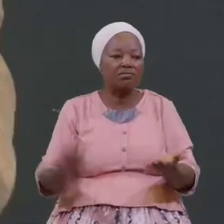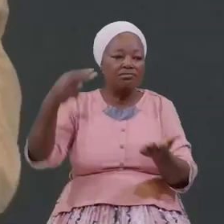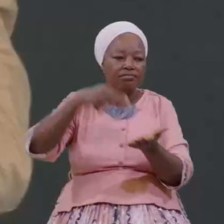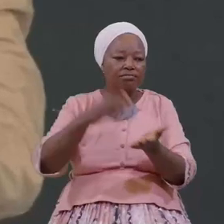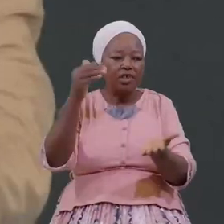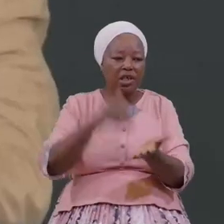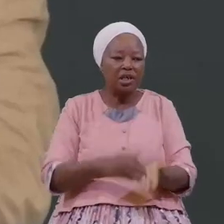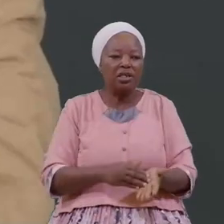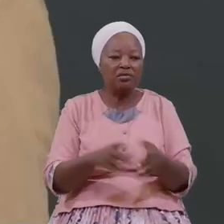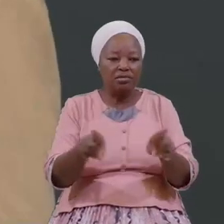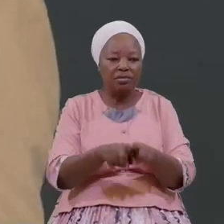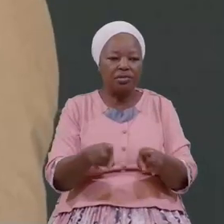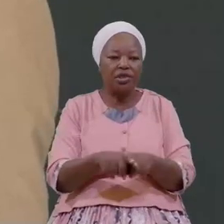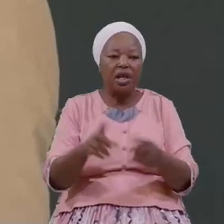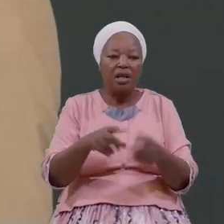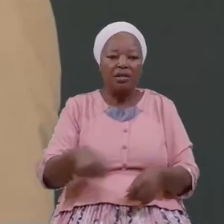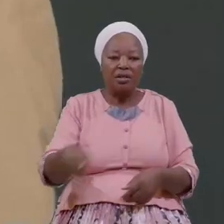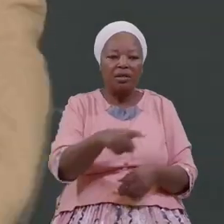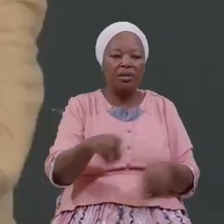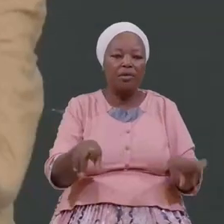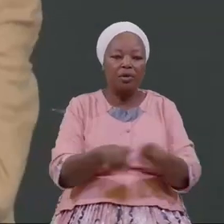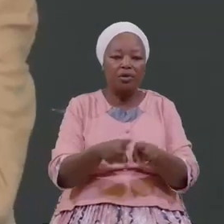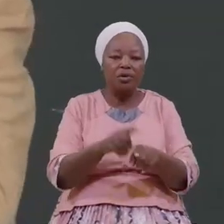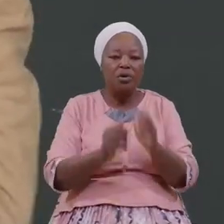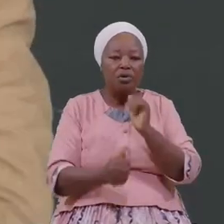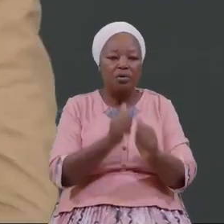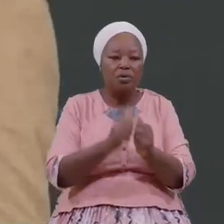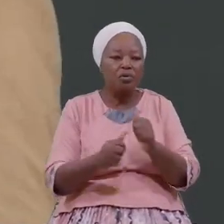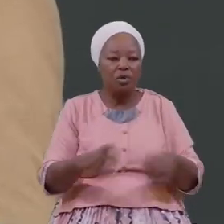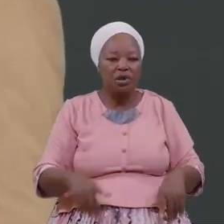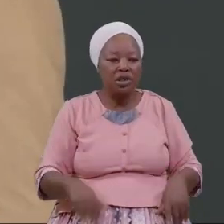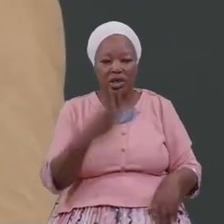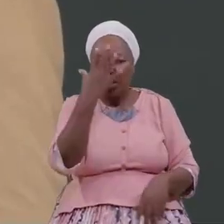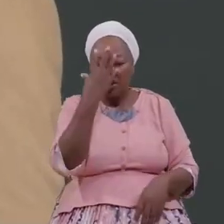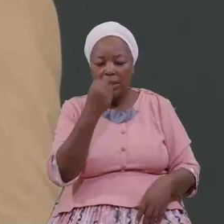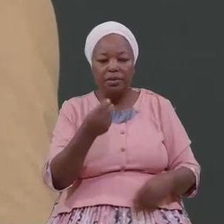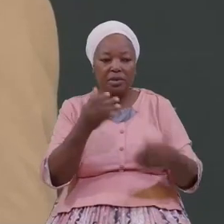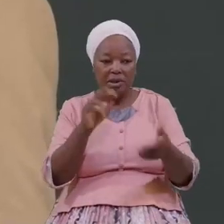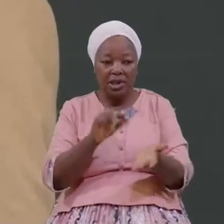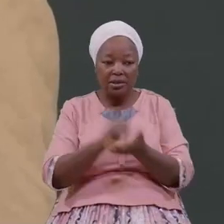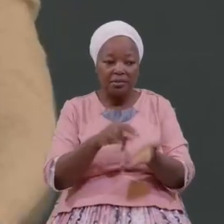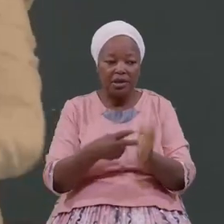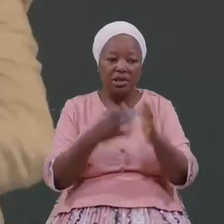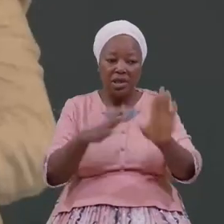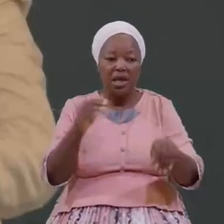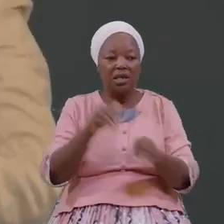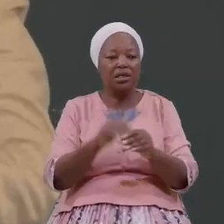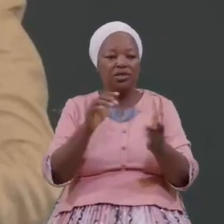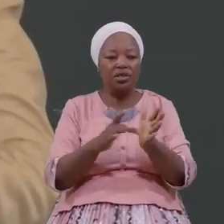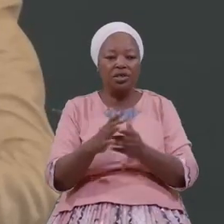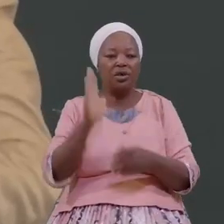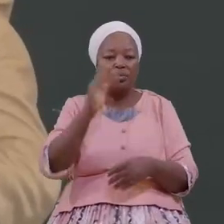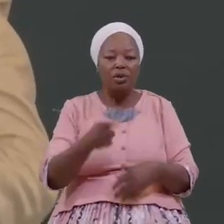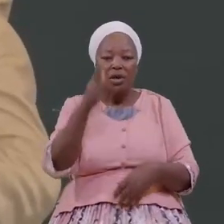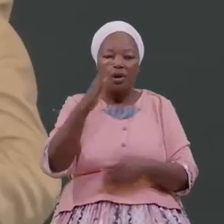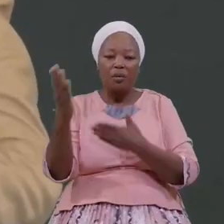qu'il est ressuscité, croyons aussi que Dieu ramènera par Jésus et avec